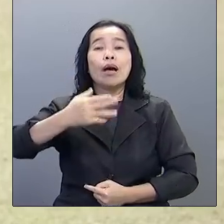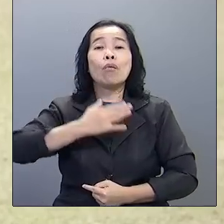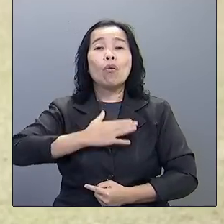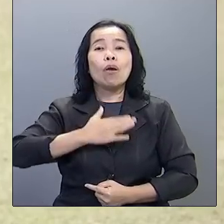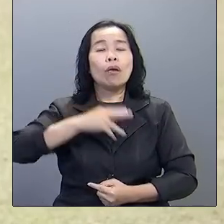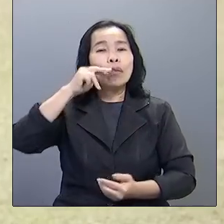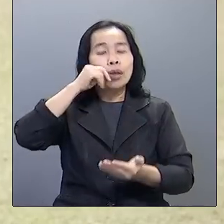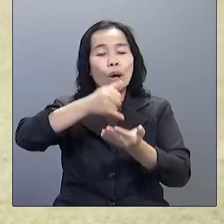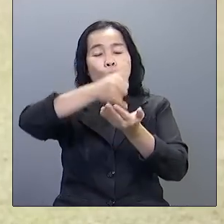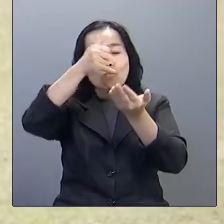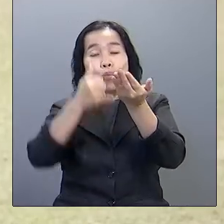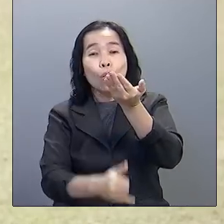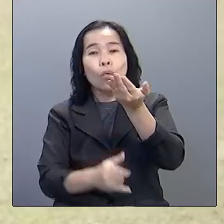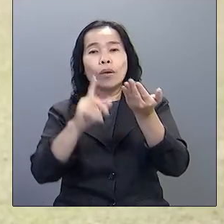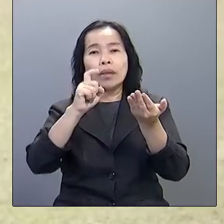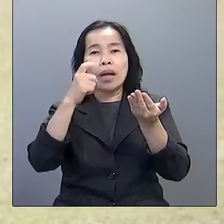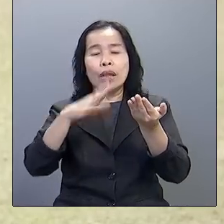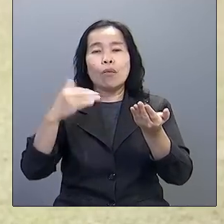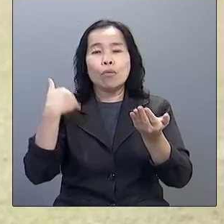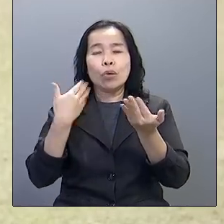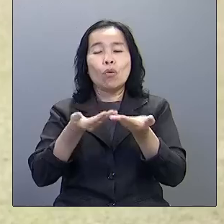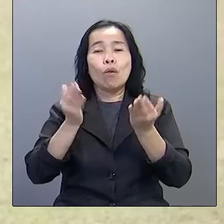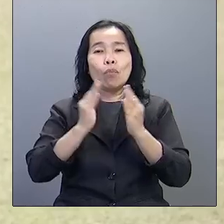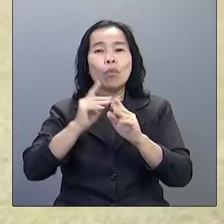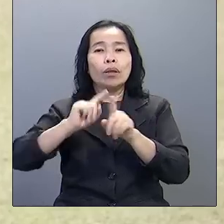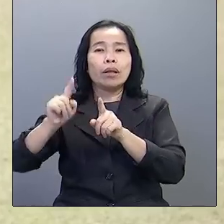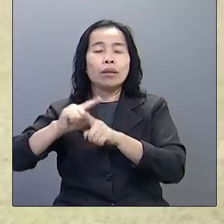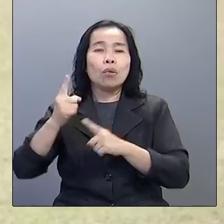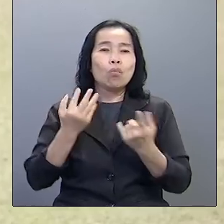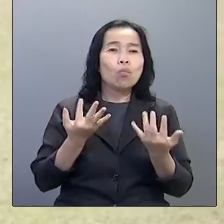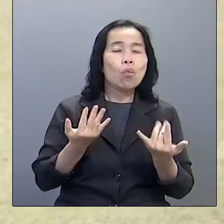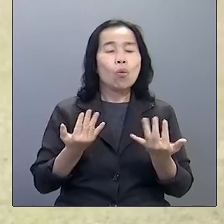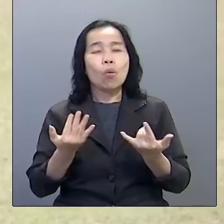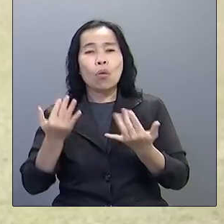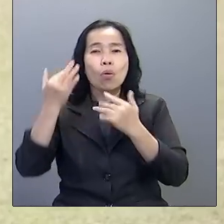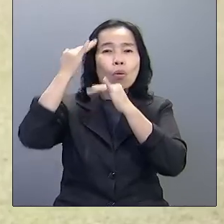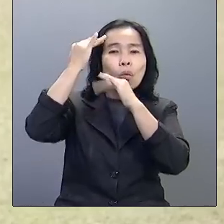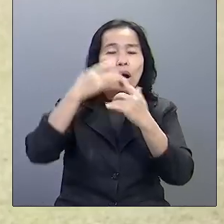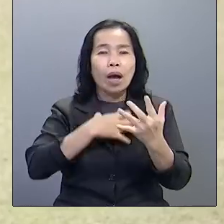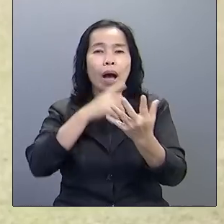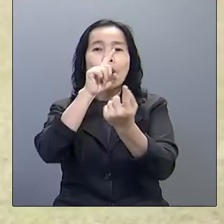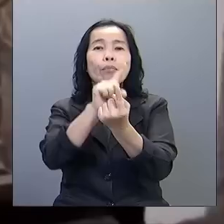ผู้เสียชีวิตค่ะแล้วก็อีกหลายครอบครัวนั้นยังคงรอคอยด้วยความหวังอยู่นะคะ